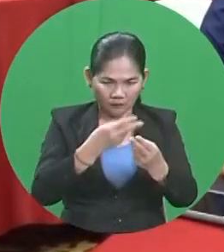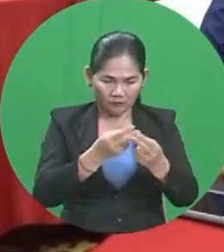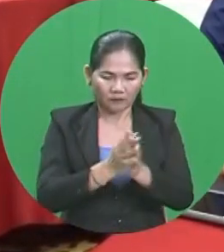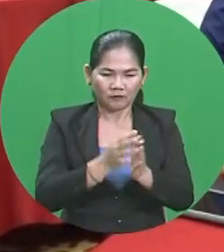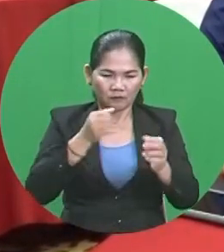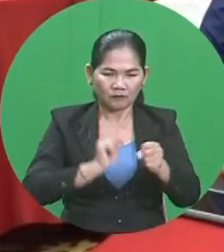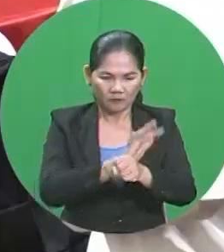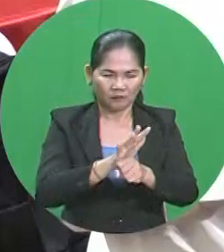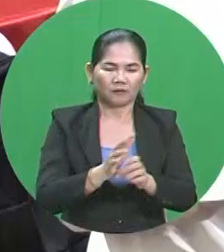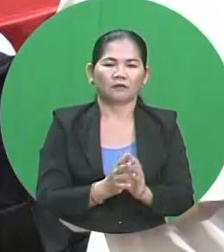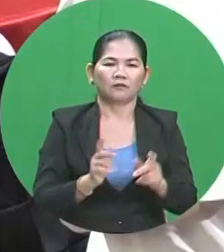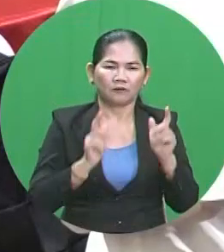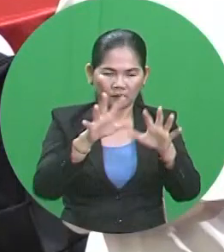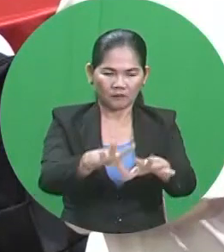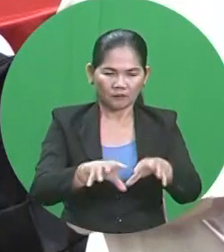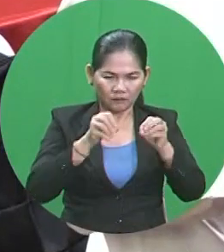ដែលទាក់ទងទៅនឹងការឆ្លើយតបរបស់កូវីដ-19